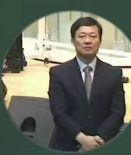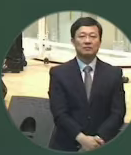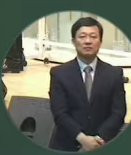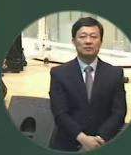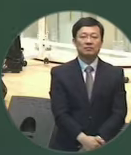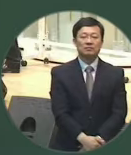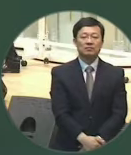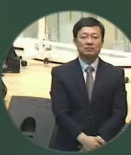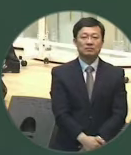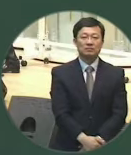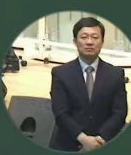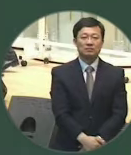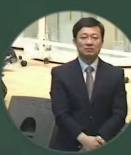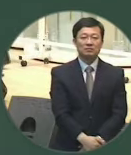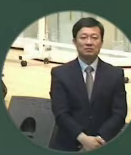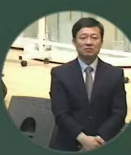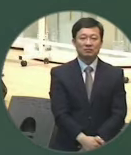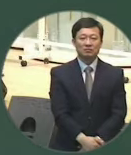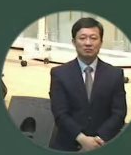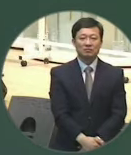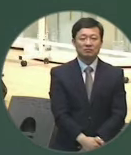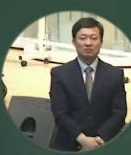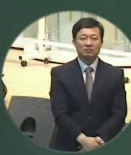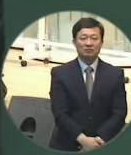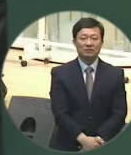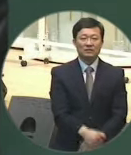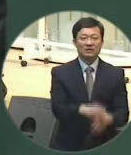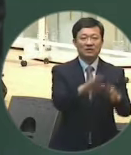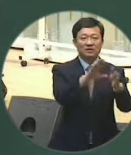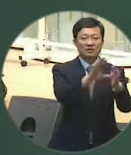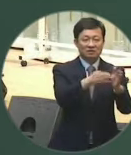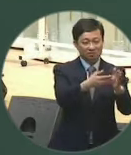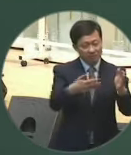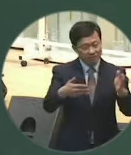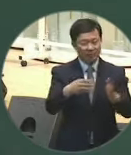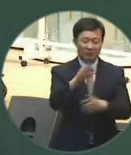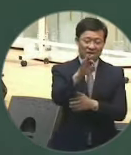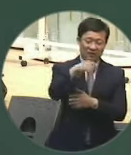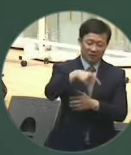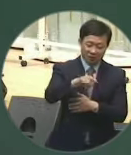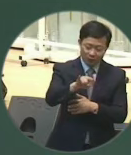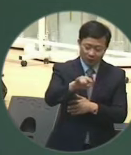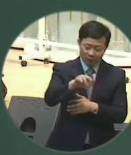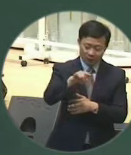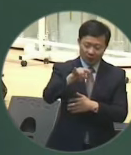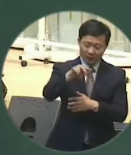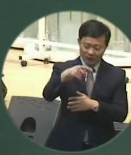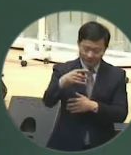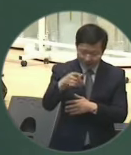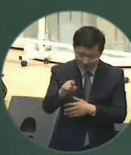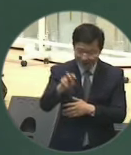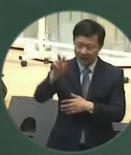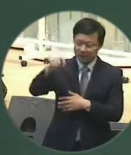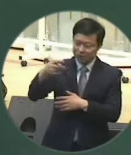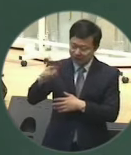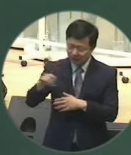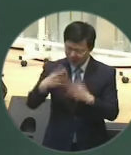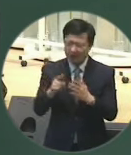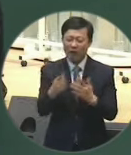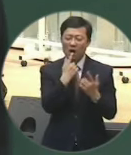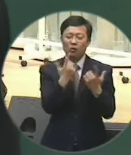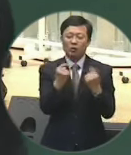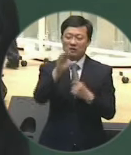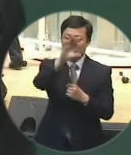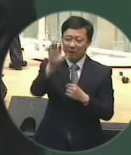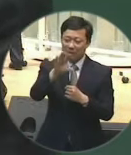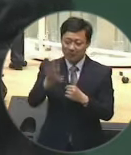did a great work. 예, 시대마다 나타나면 이 뭐 웨슬리라든지 무디 싹 다 그런 거예요. And if you look throughout history, people like